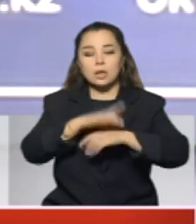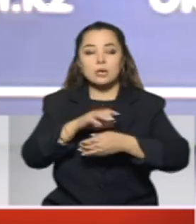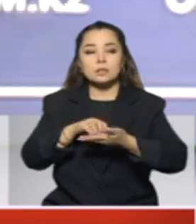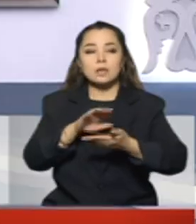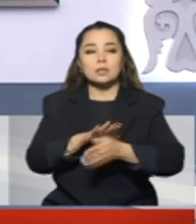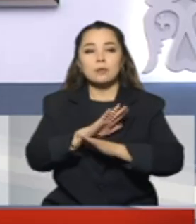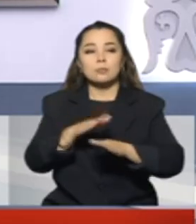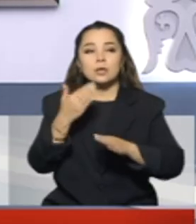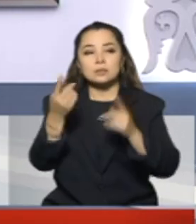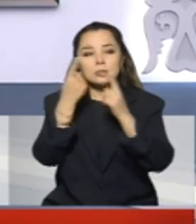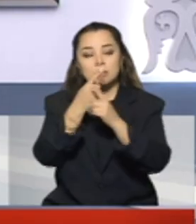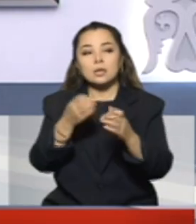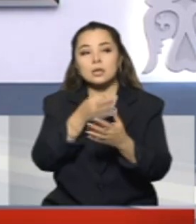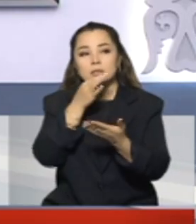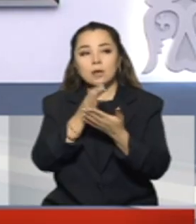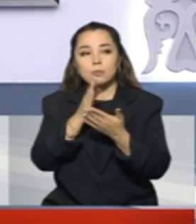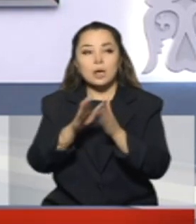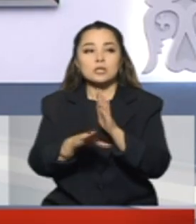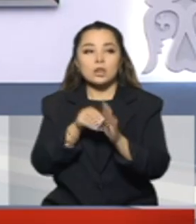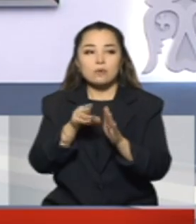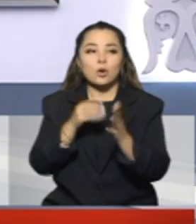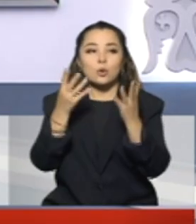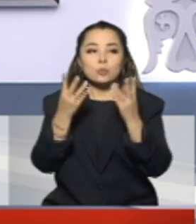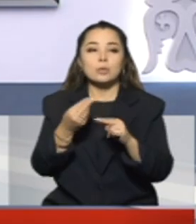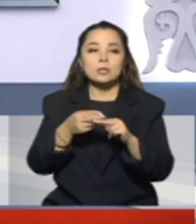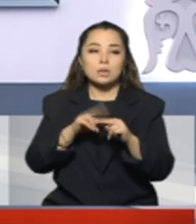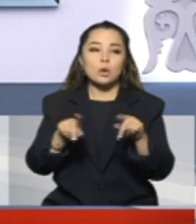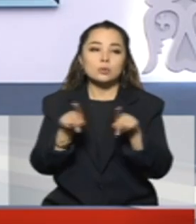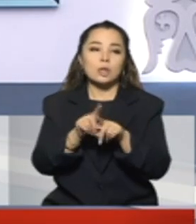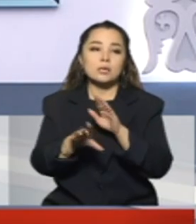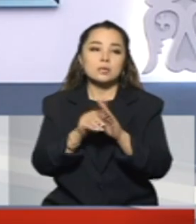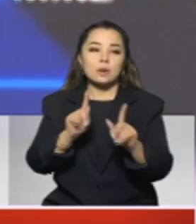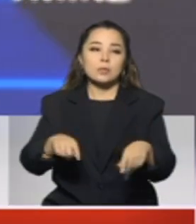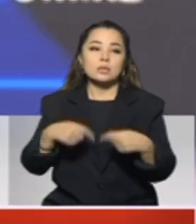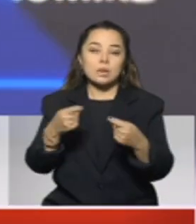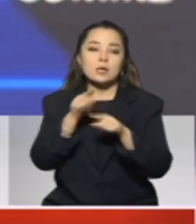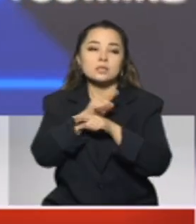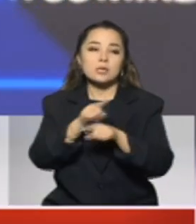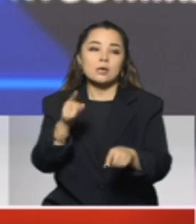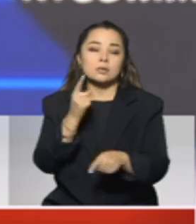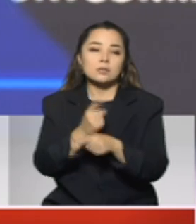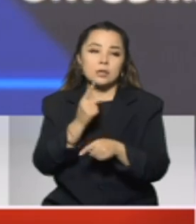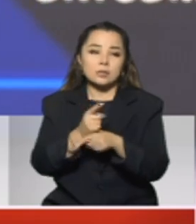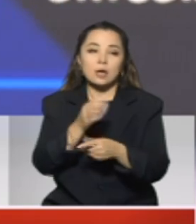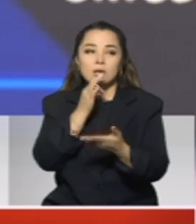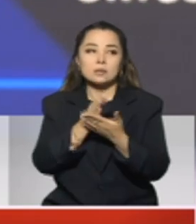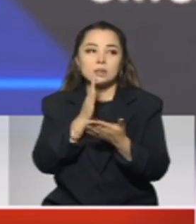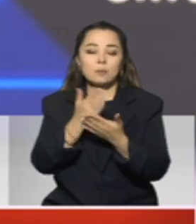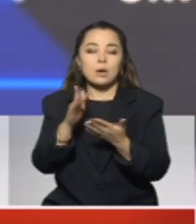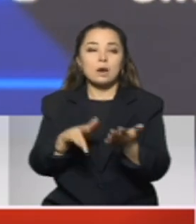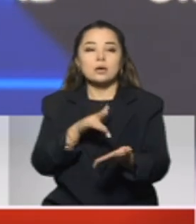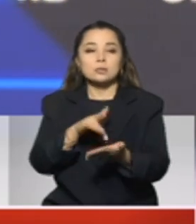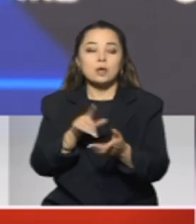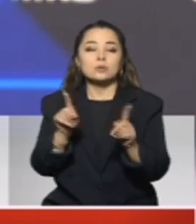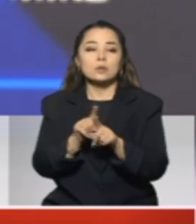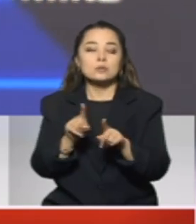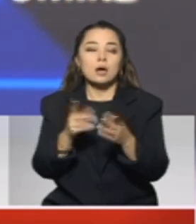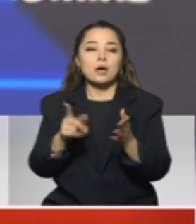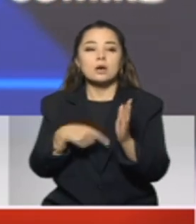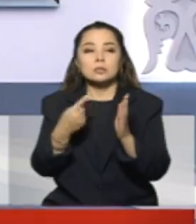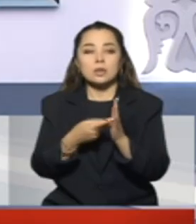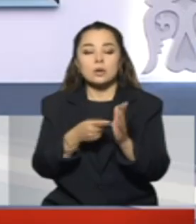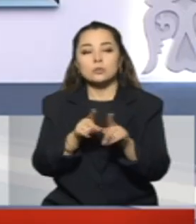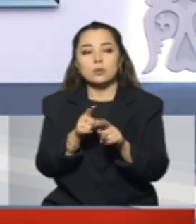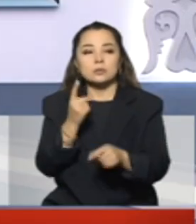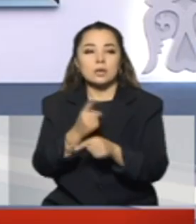тіркелмеген, естеріңізге сала кетейік, референдум күні былай дауыс бер деп үгіт-насихат жүргізуге және қалай дауыс бердің деп сауалнама